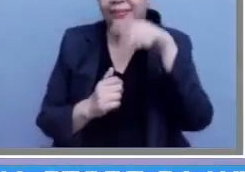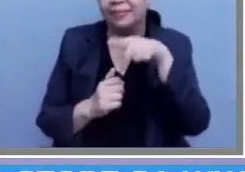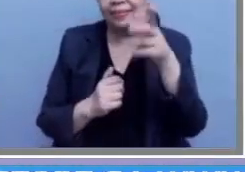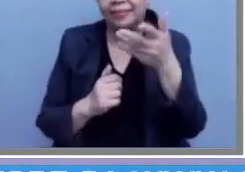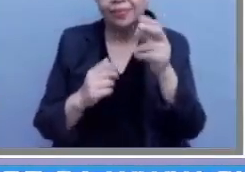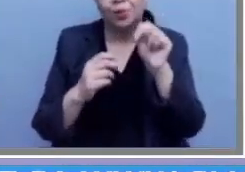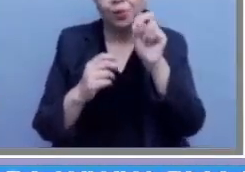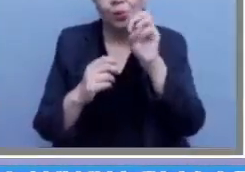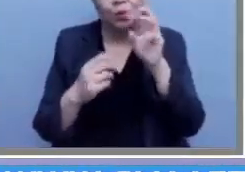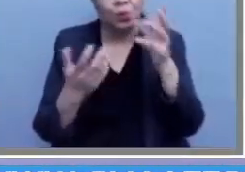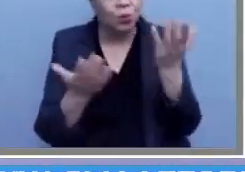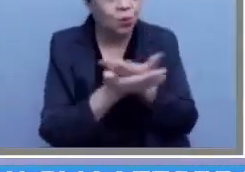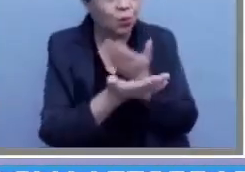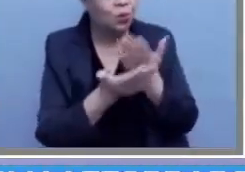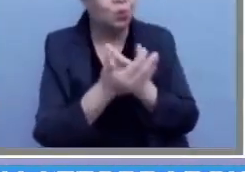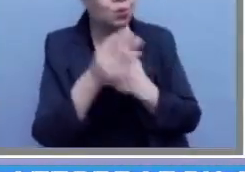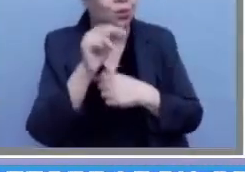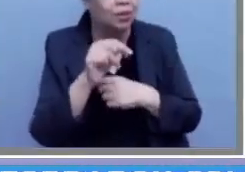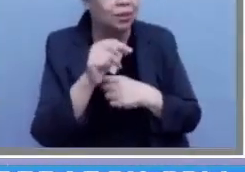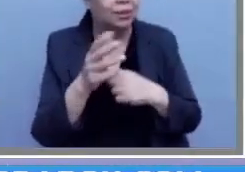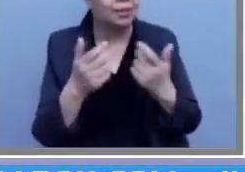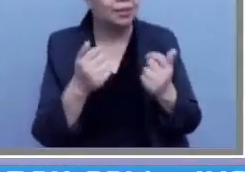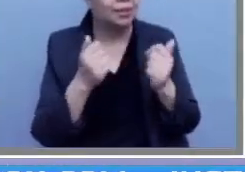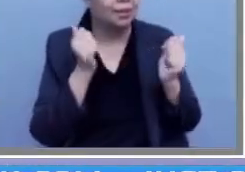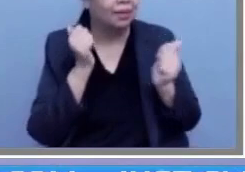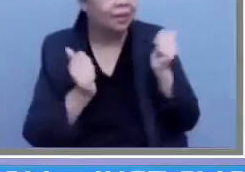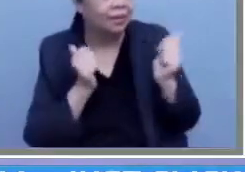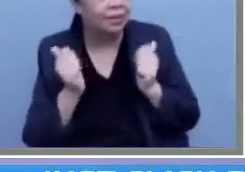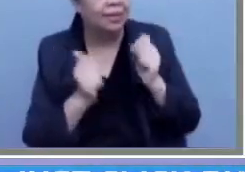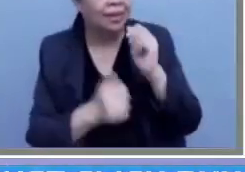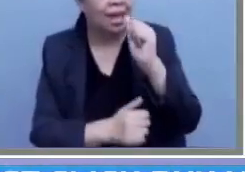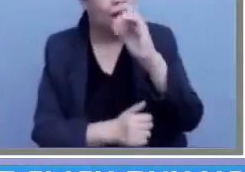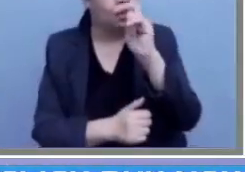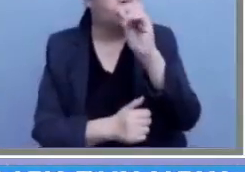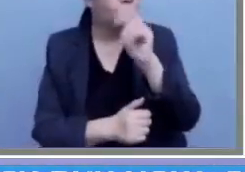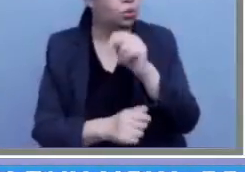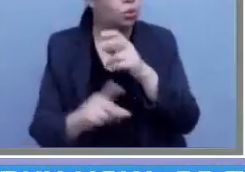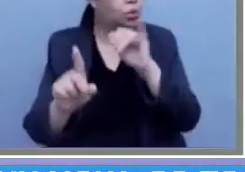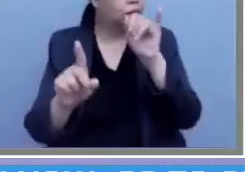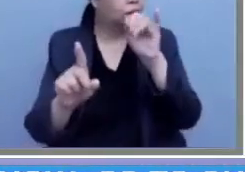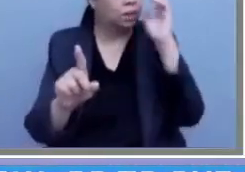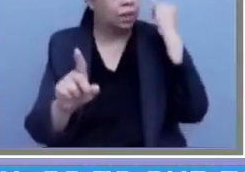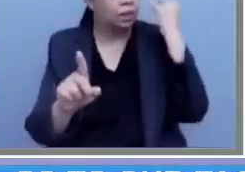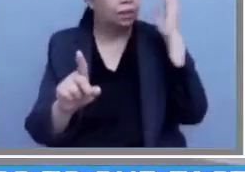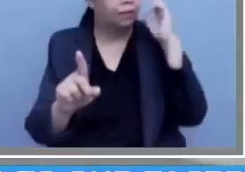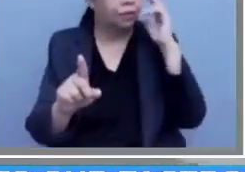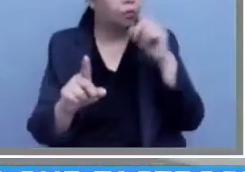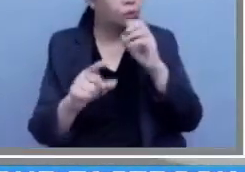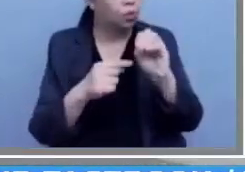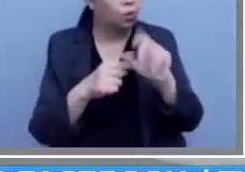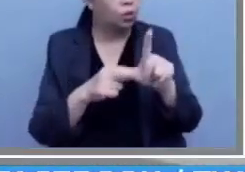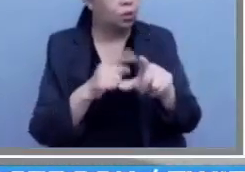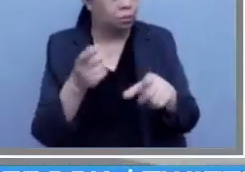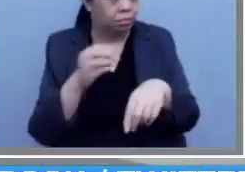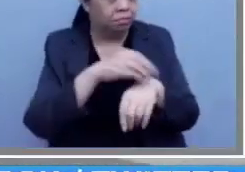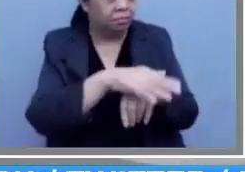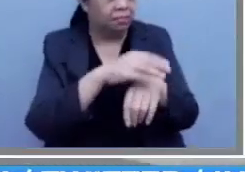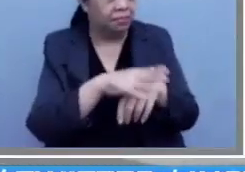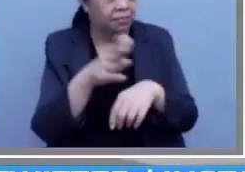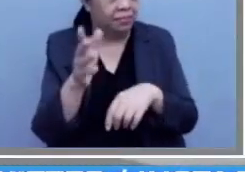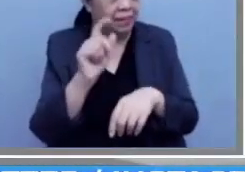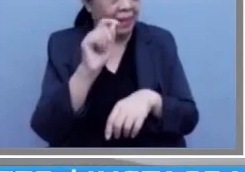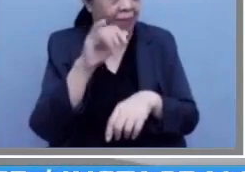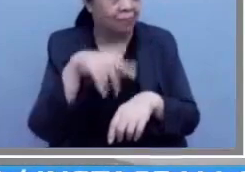ba kinakailangan Syempre sa pag-arte sa action eh ' ba original siya eh so meron mga ganun bang mga binibigay kayo sa kanilang mga